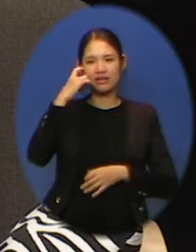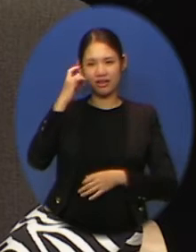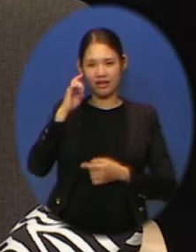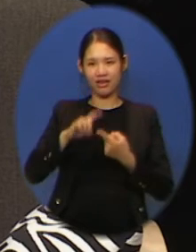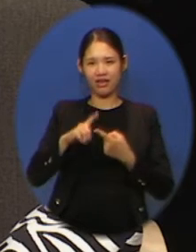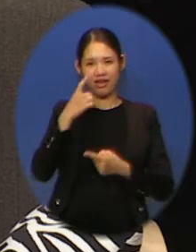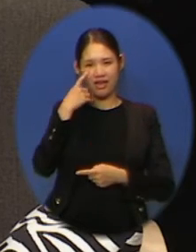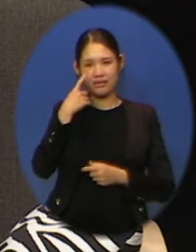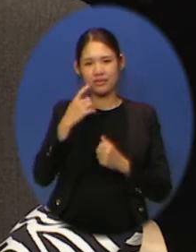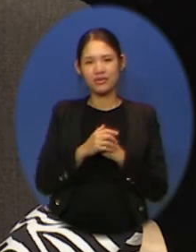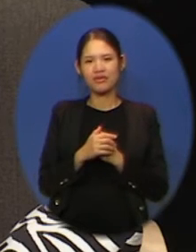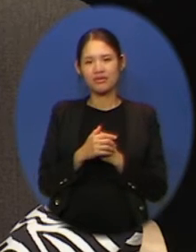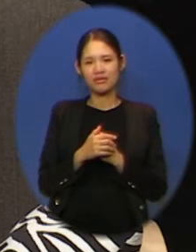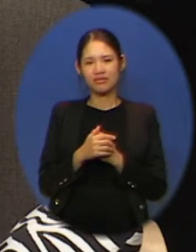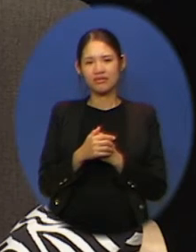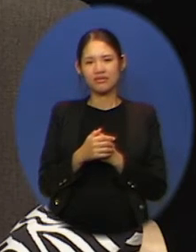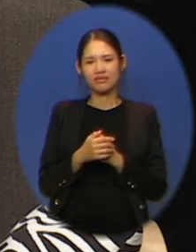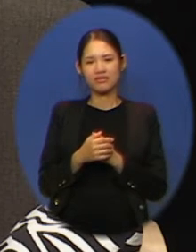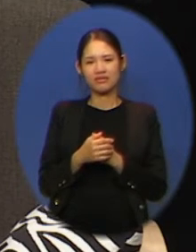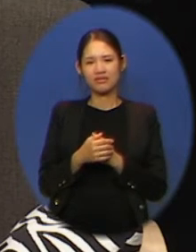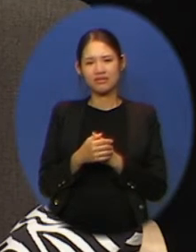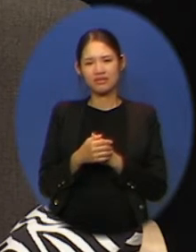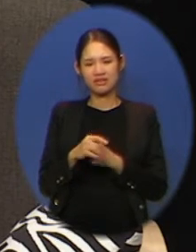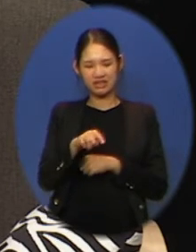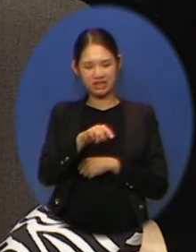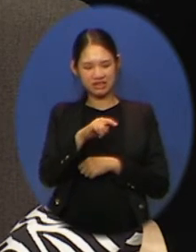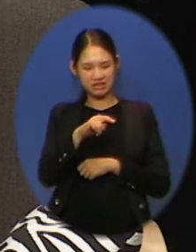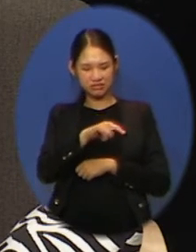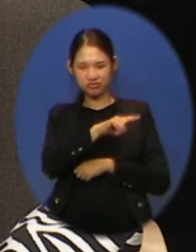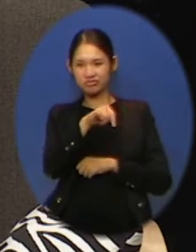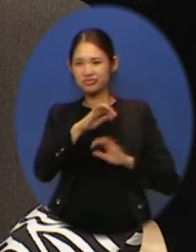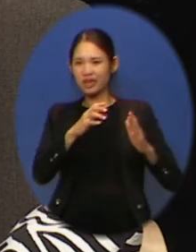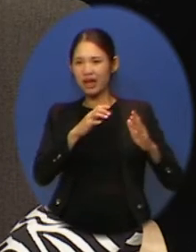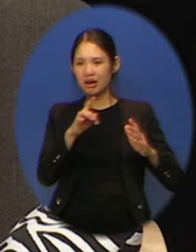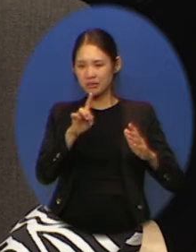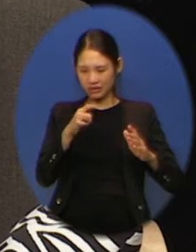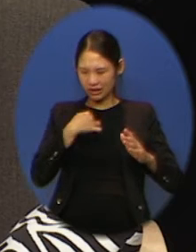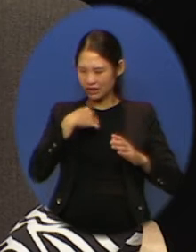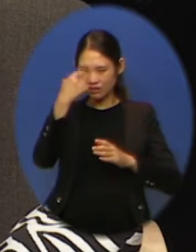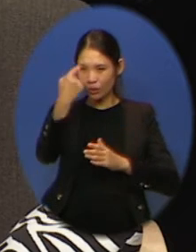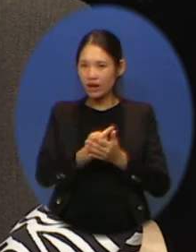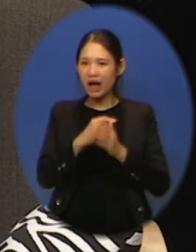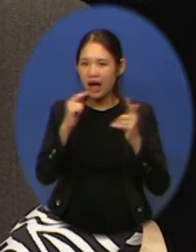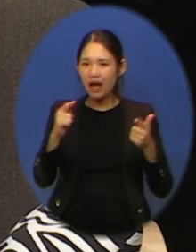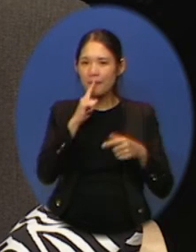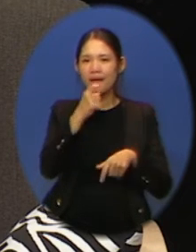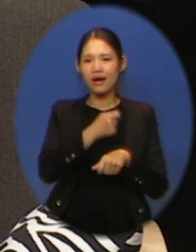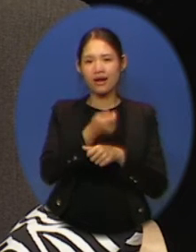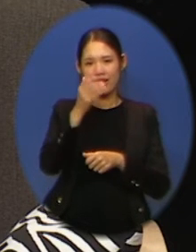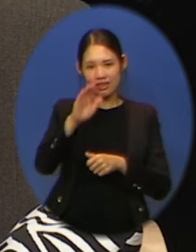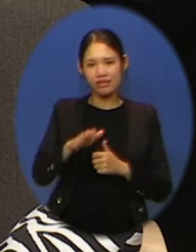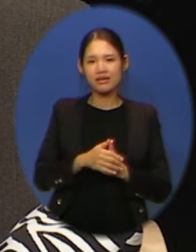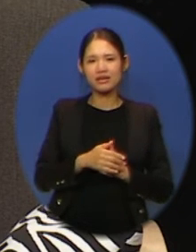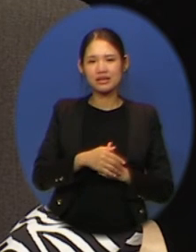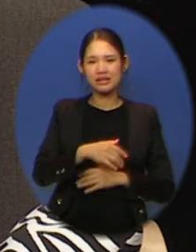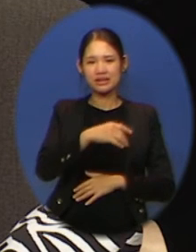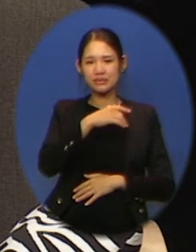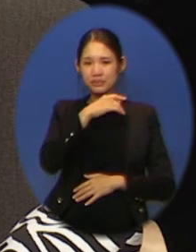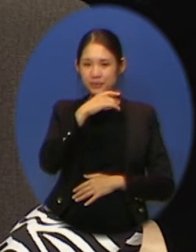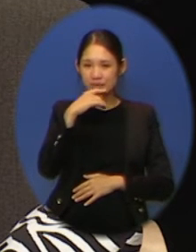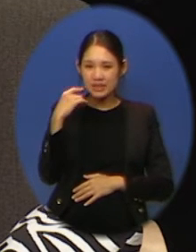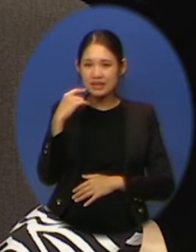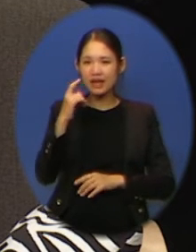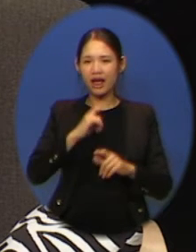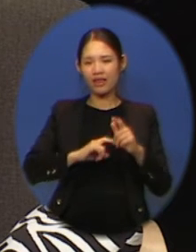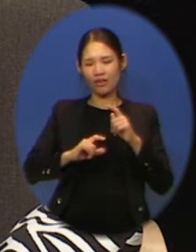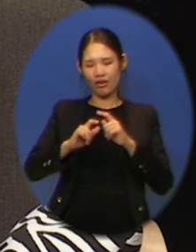얘라 이러고 나도 그 이런 무게를 나라냐 다시는 안 오겠다고 하는데. 네. 그게 피보다